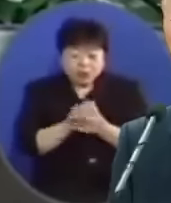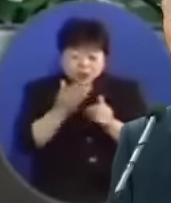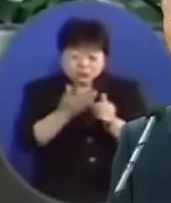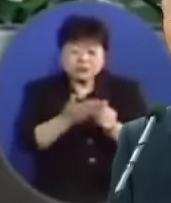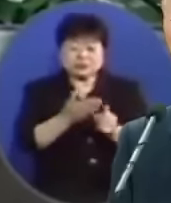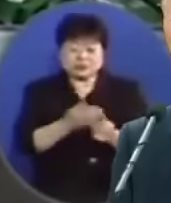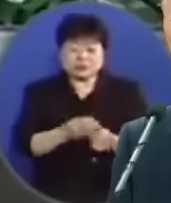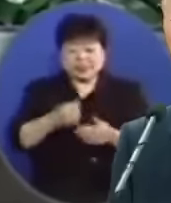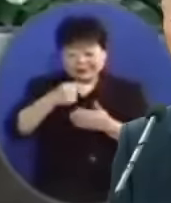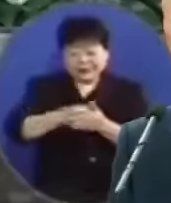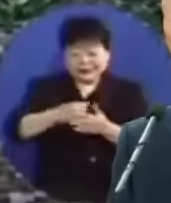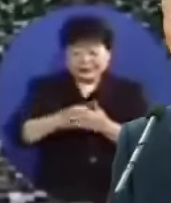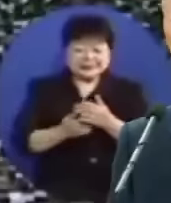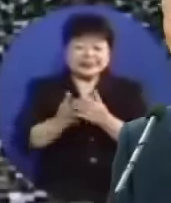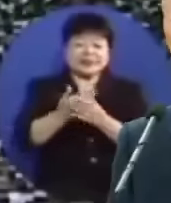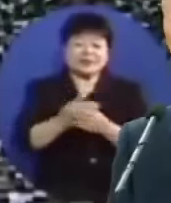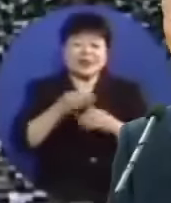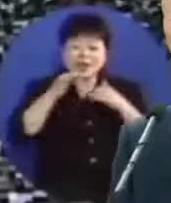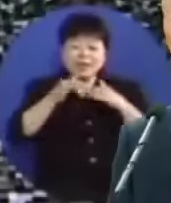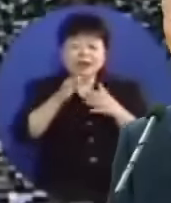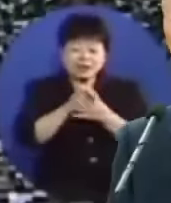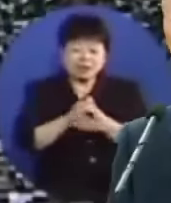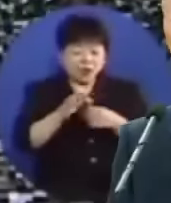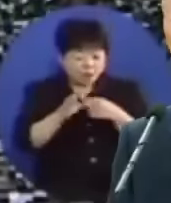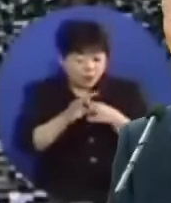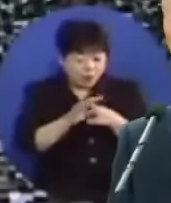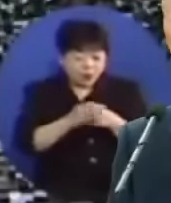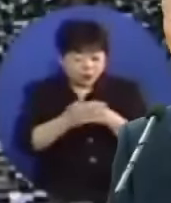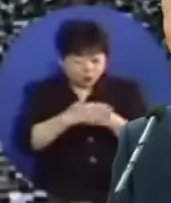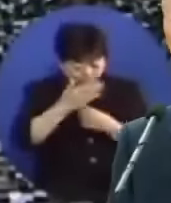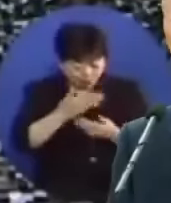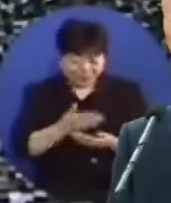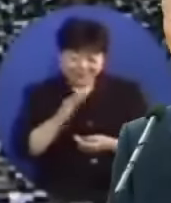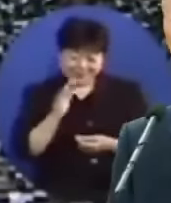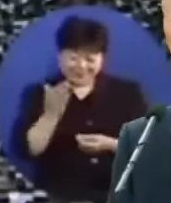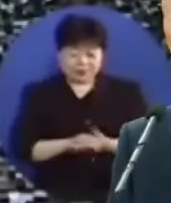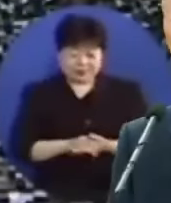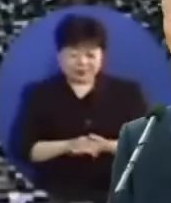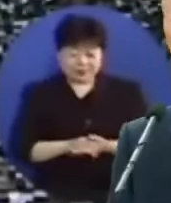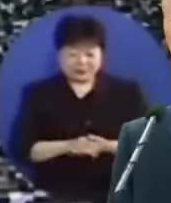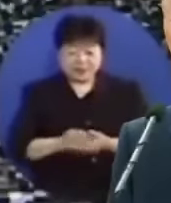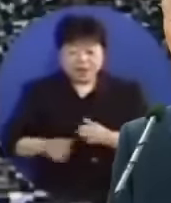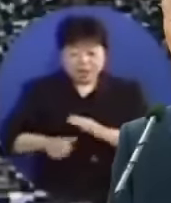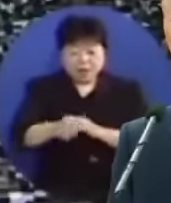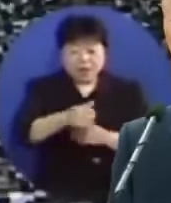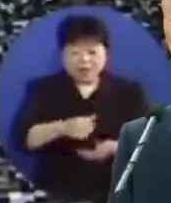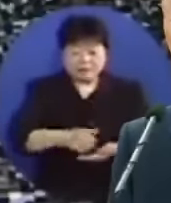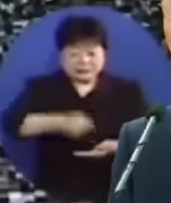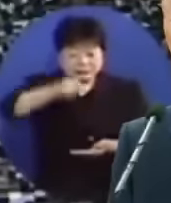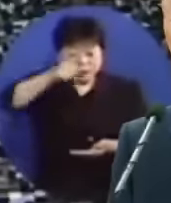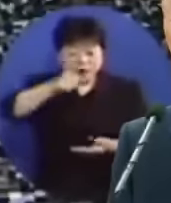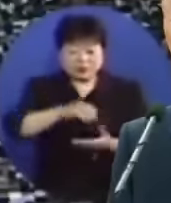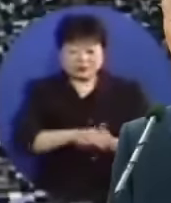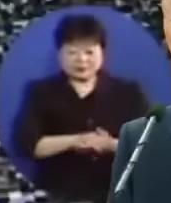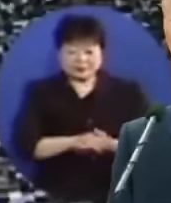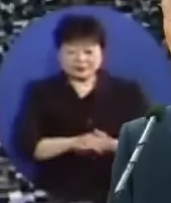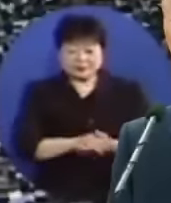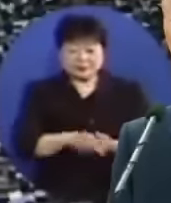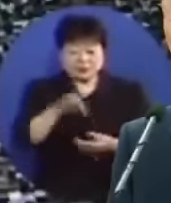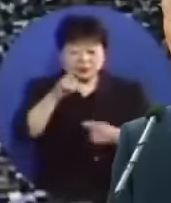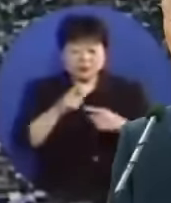되겠다는 탄식이 나올 때 그때 방언으로 기도하면 큰 도움을 받게 되는 것입니다. 뱀을 집어올리라고 말한다고